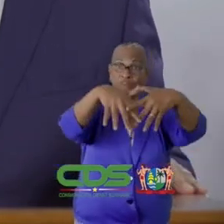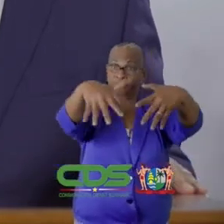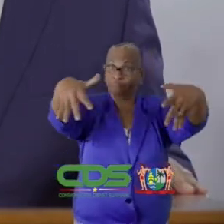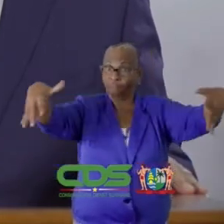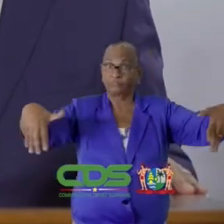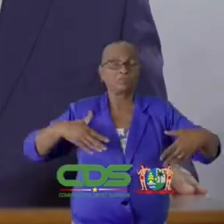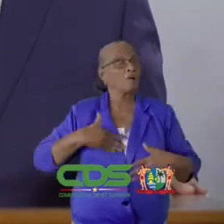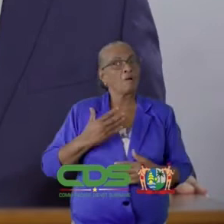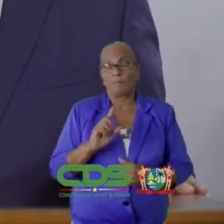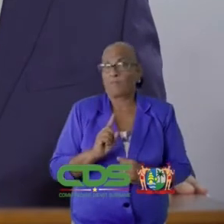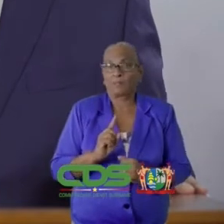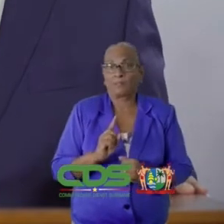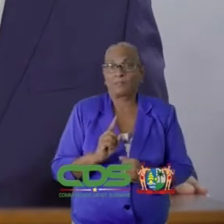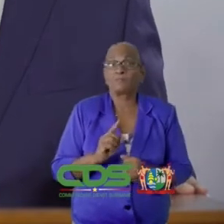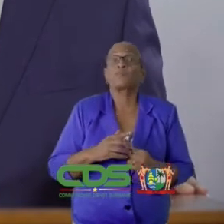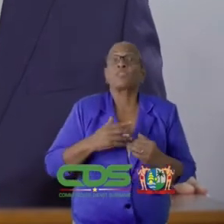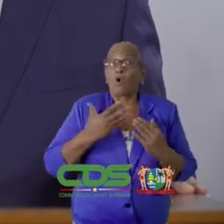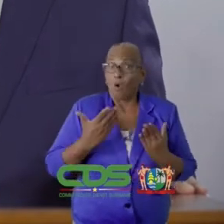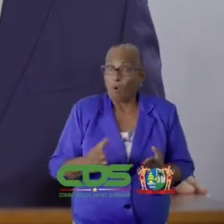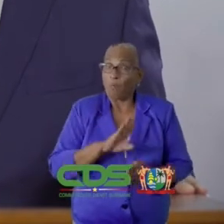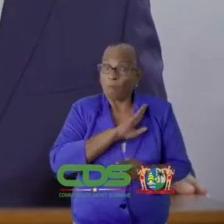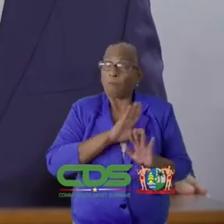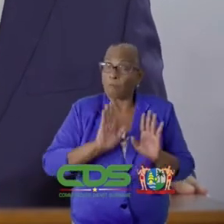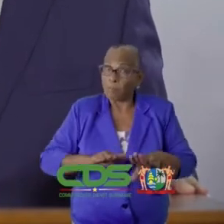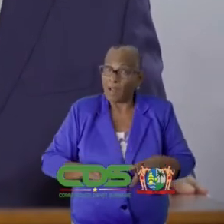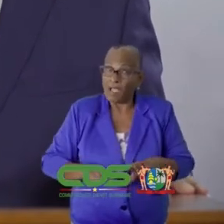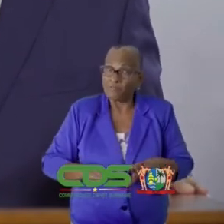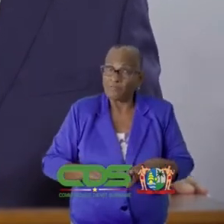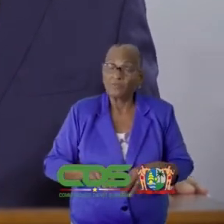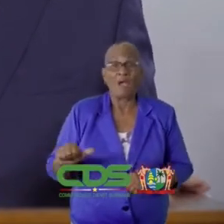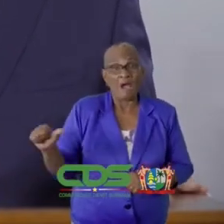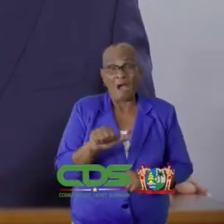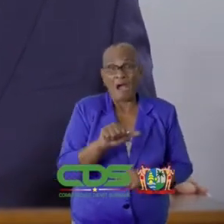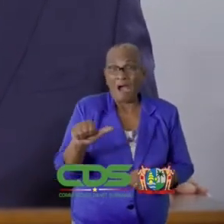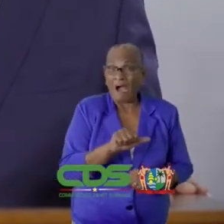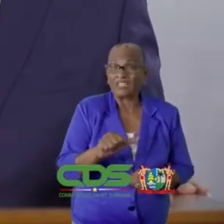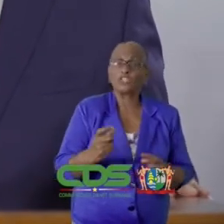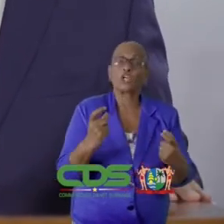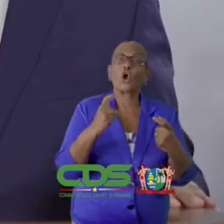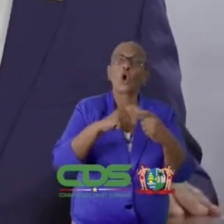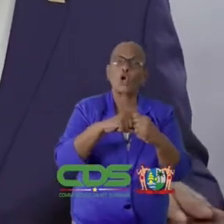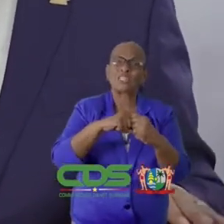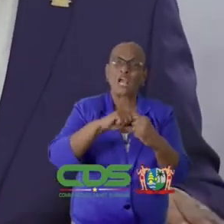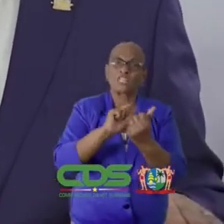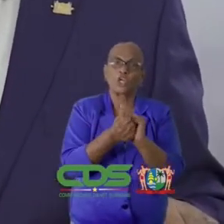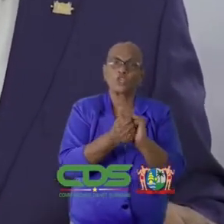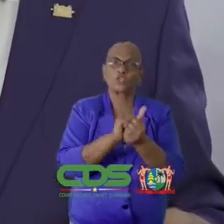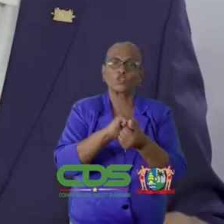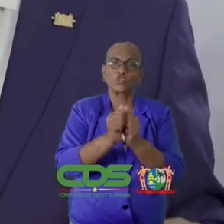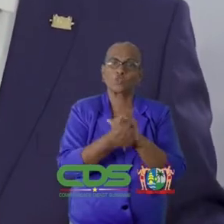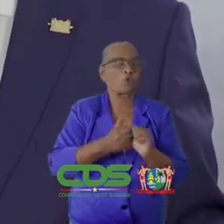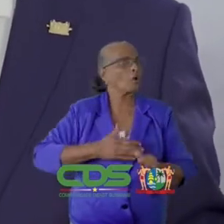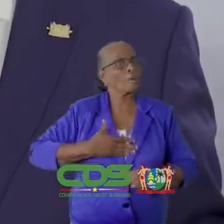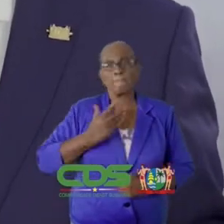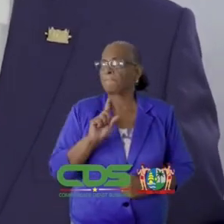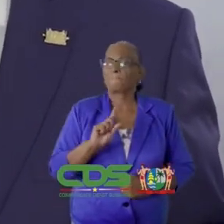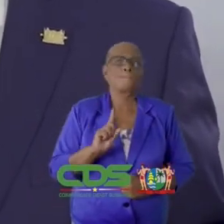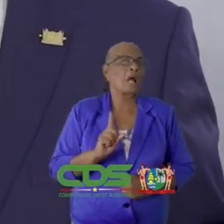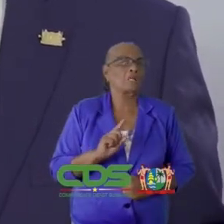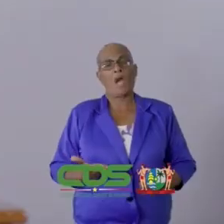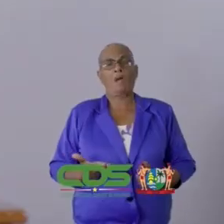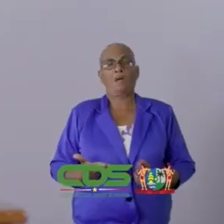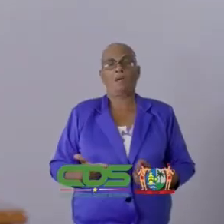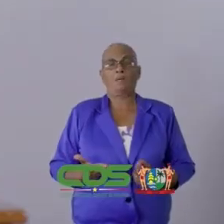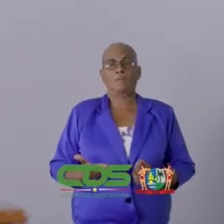toeschouwers. Onverkort blijft van kracht dat de overige contactsporten niet zijn